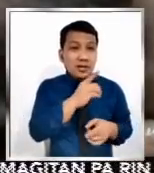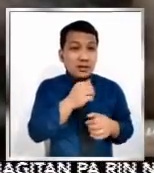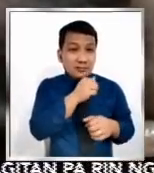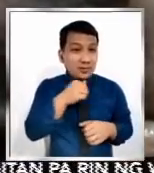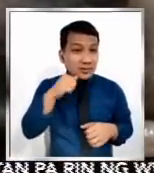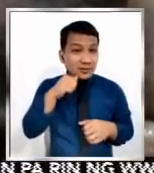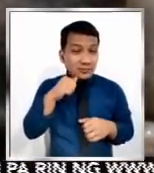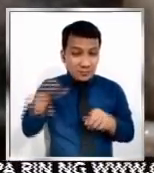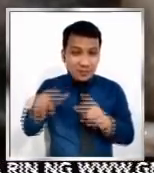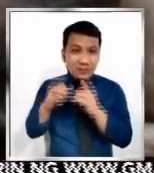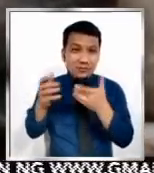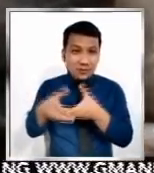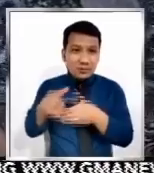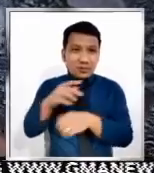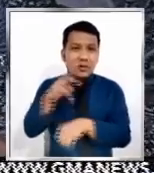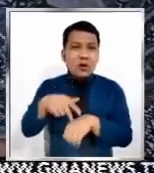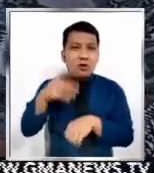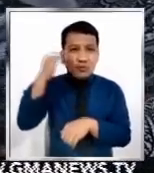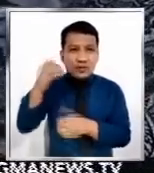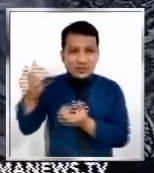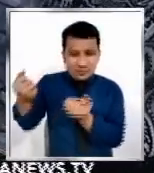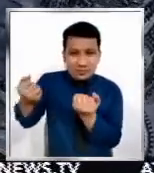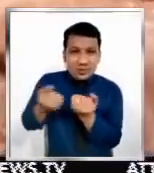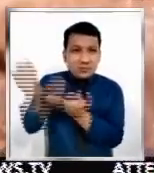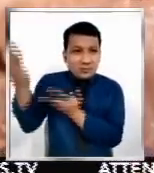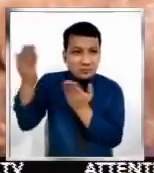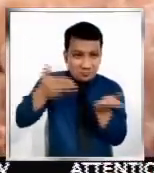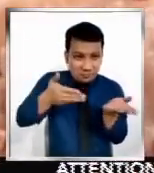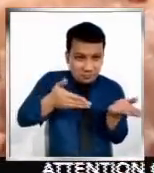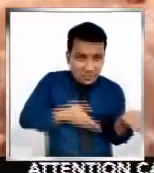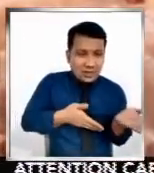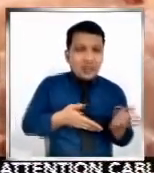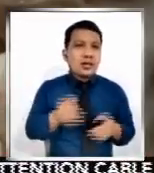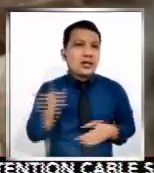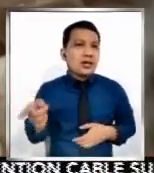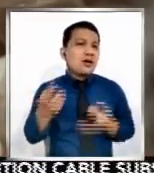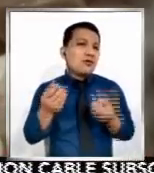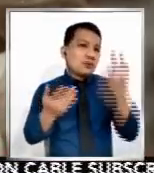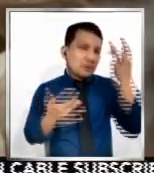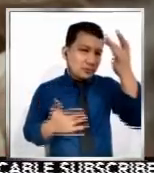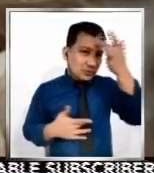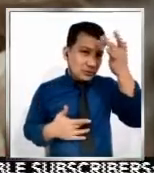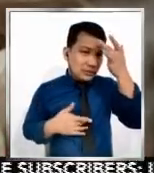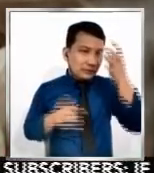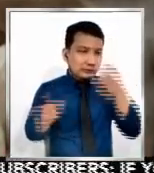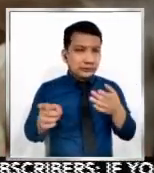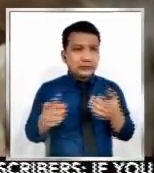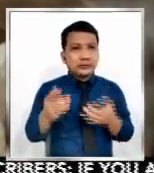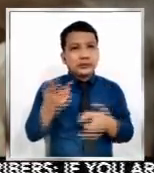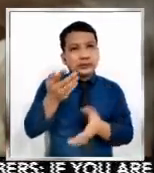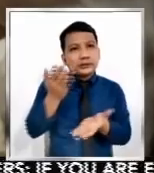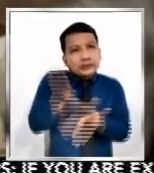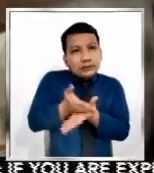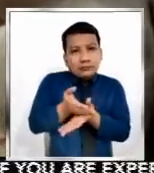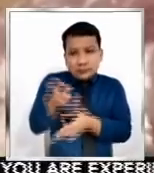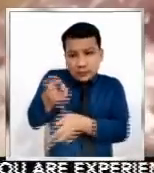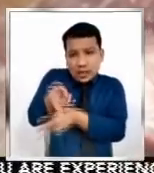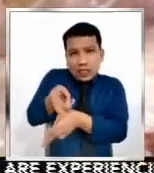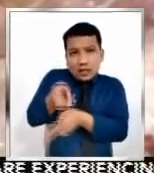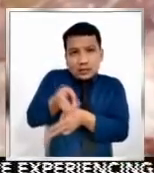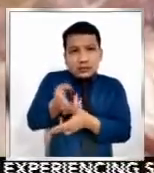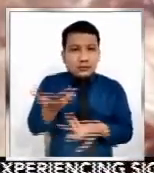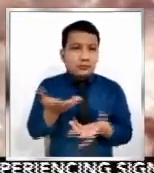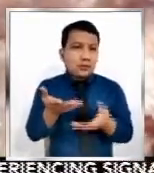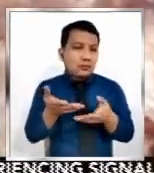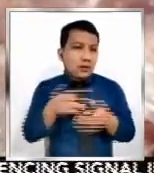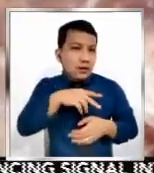ng manok ang dahilan kaya maraming broiler raisers ang natigil sa pag-aalaga. Tinitingnan din po natin na magkaroon tayo ng